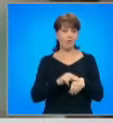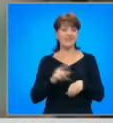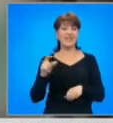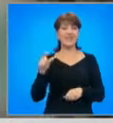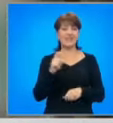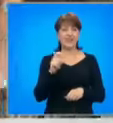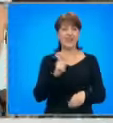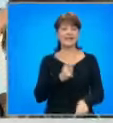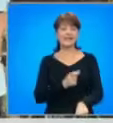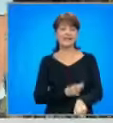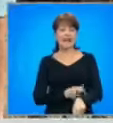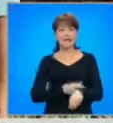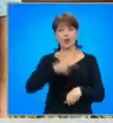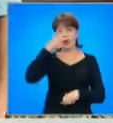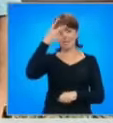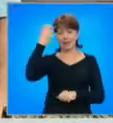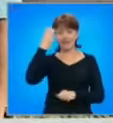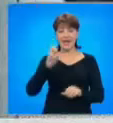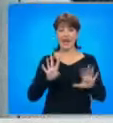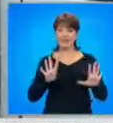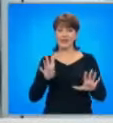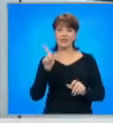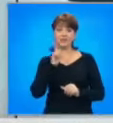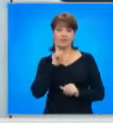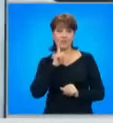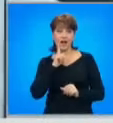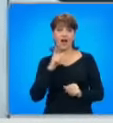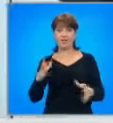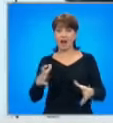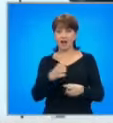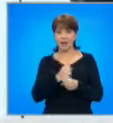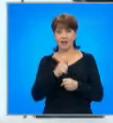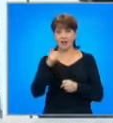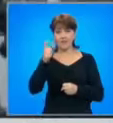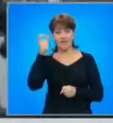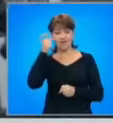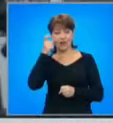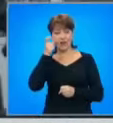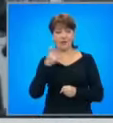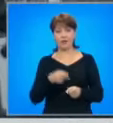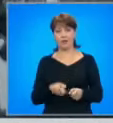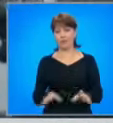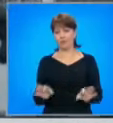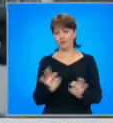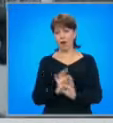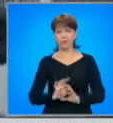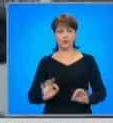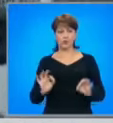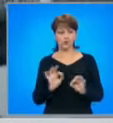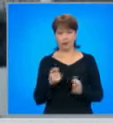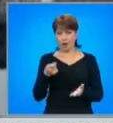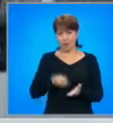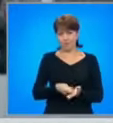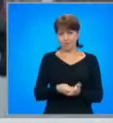Свиленград, Стара Загора и Плевен. 9 души бяха задържани във Варненско. Това абсурд. Не купува